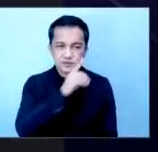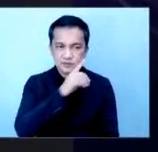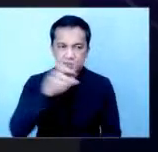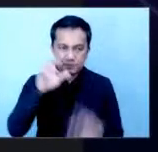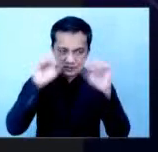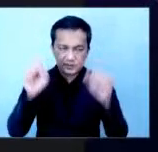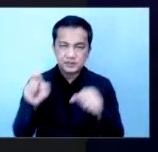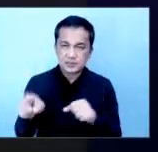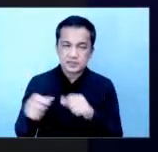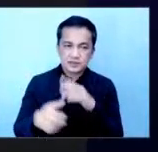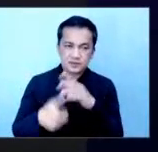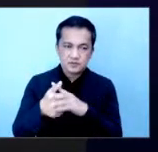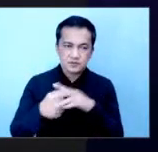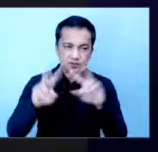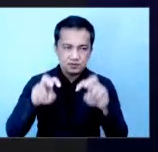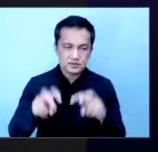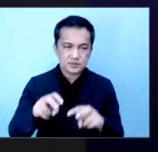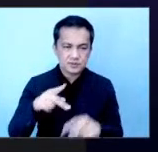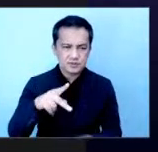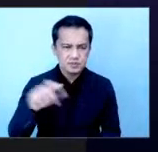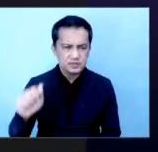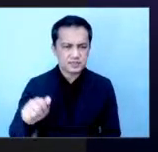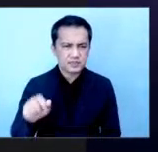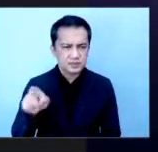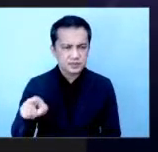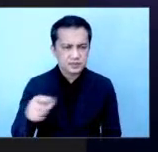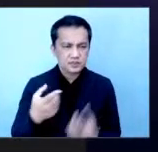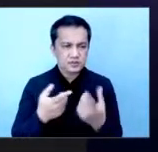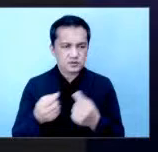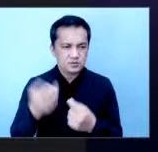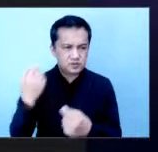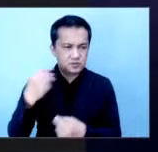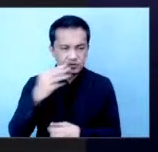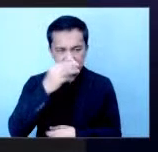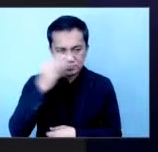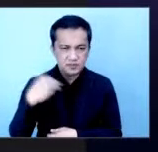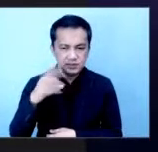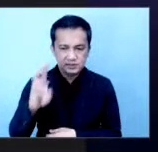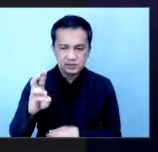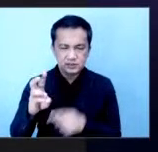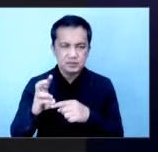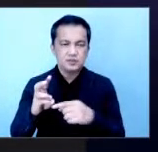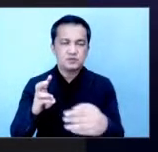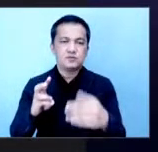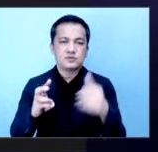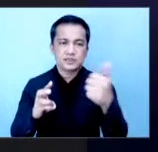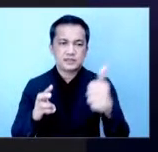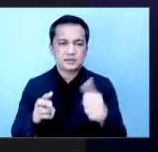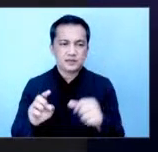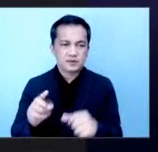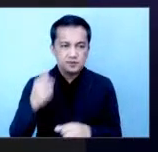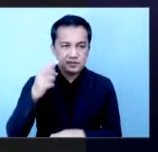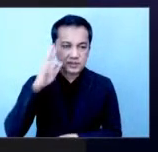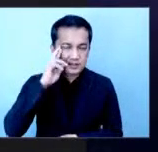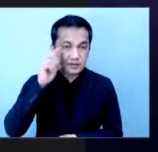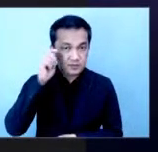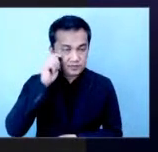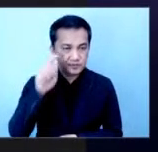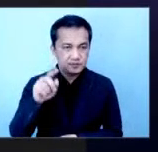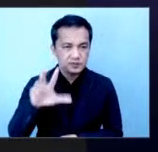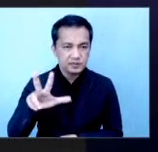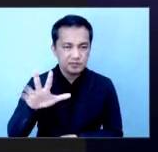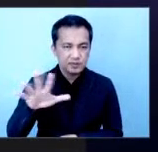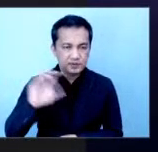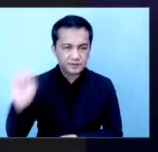ang lumabas sa survey ng Pulse Asia na isinagawa noong March 6 hanggang 10. Nanguna si Senator Tulfo na may